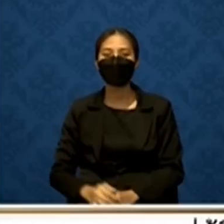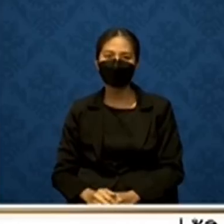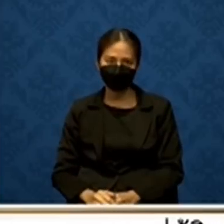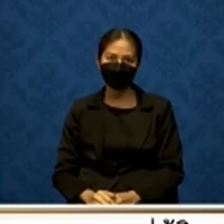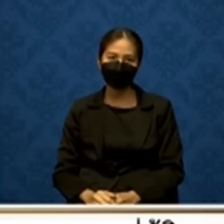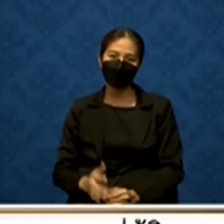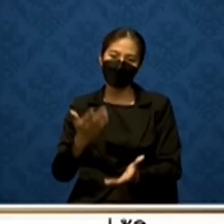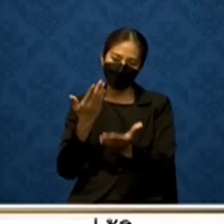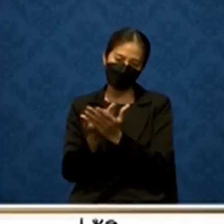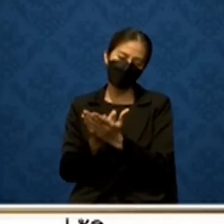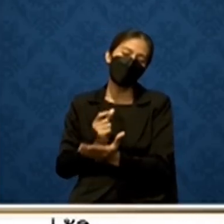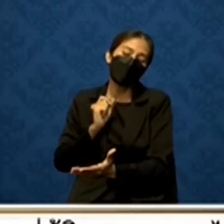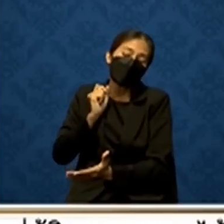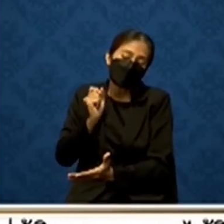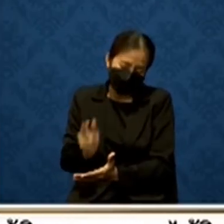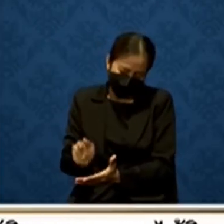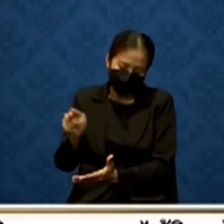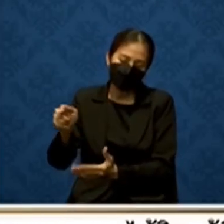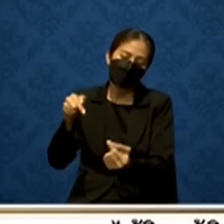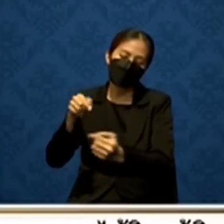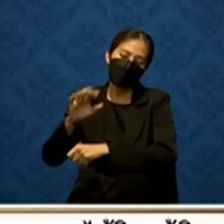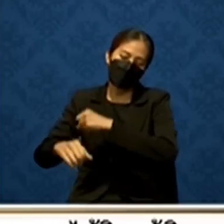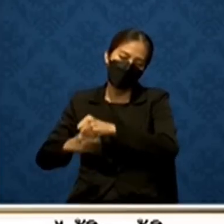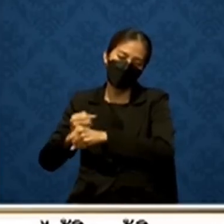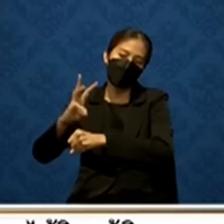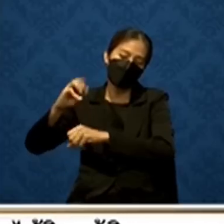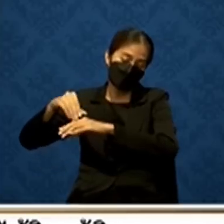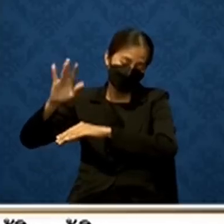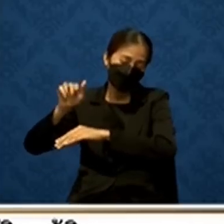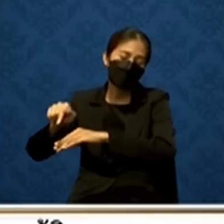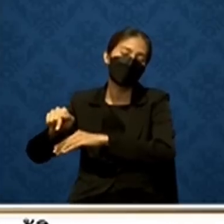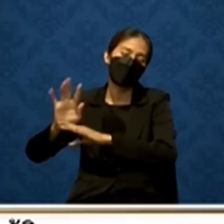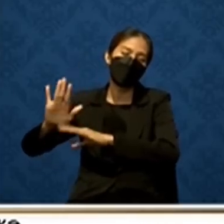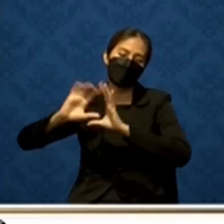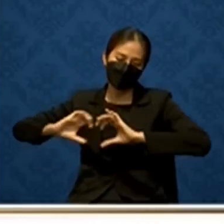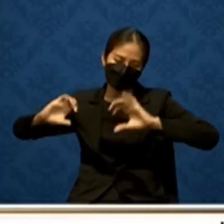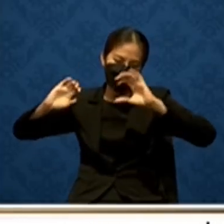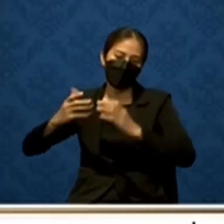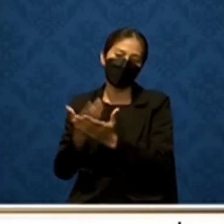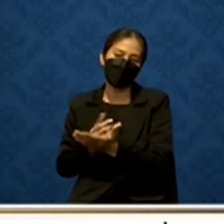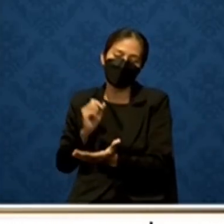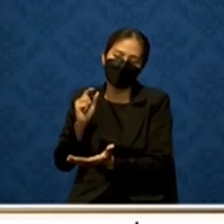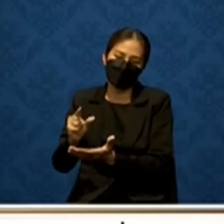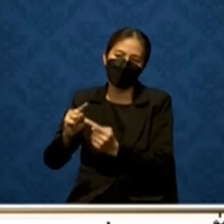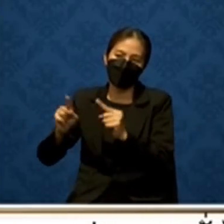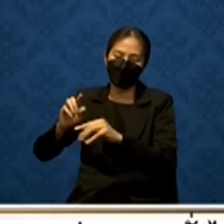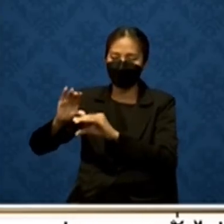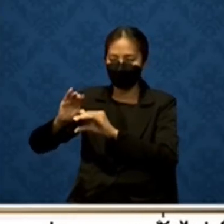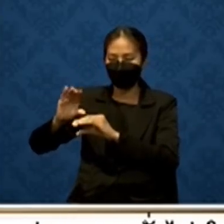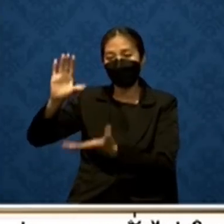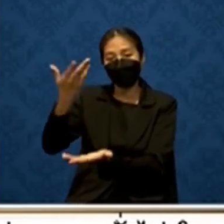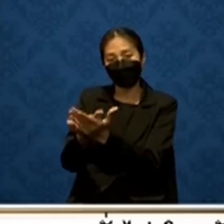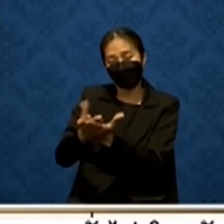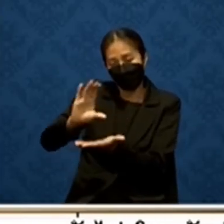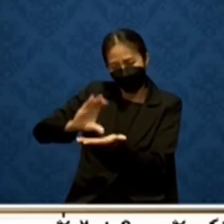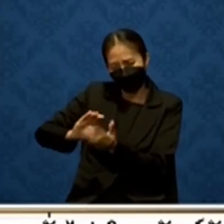แค่บำนานแค่บุคลากรเนี่ยเกินงบประมาณทเราจะใช้ไปเยอะมากเลยทเดีวอัี้เปนยาขมท